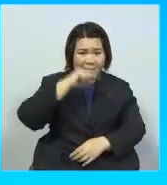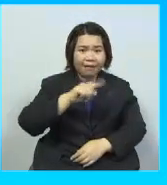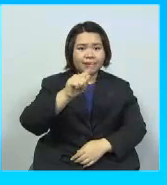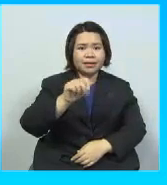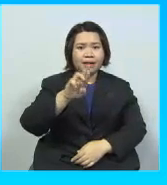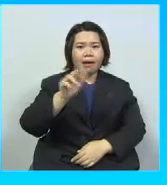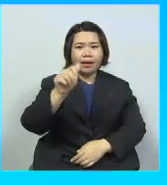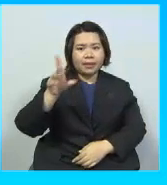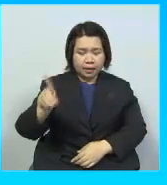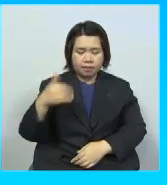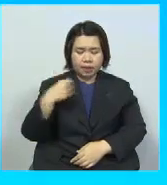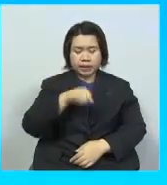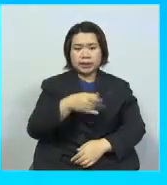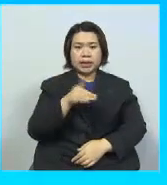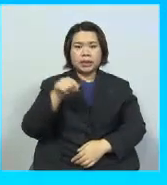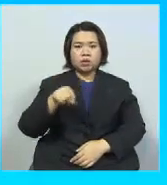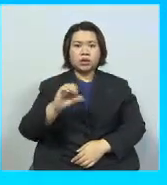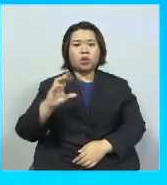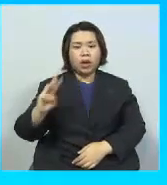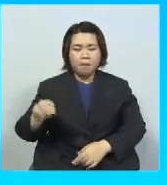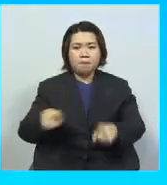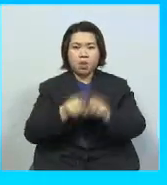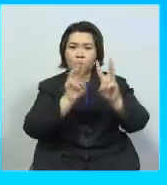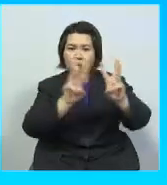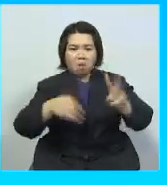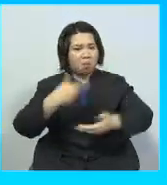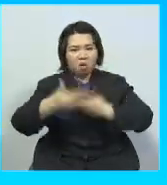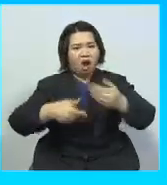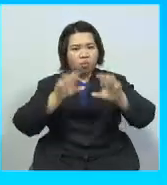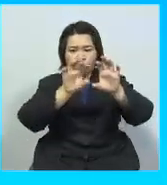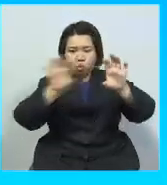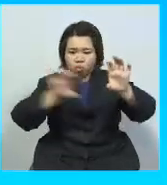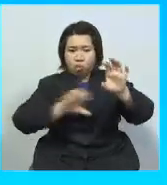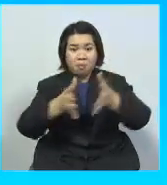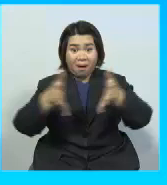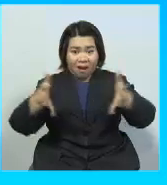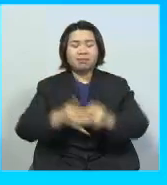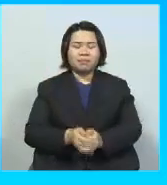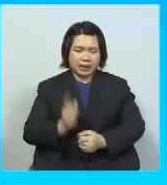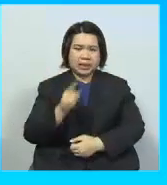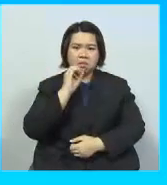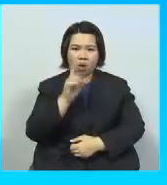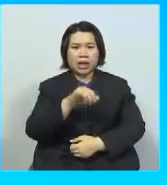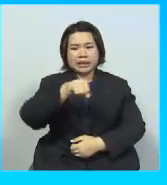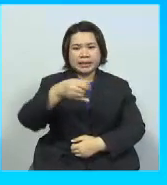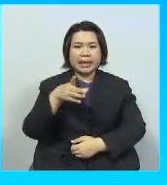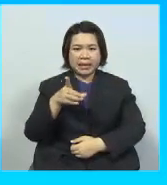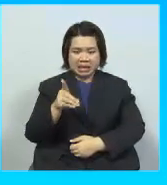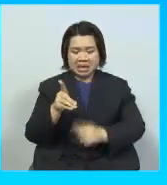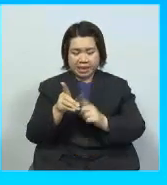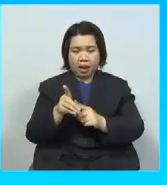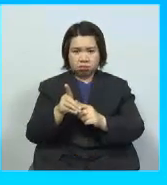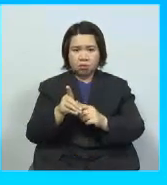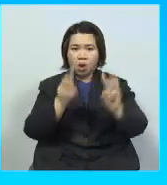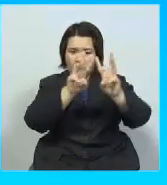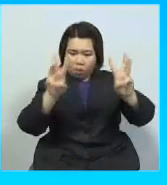าก JD.com ซึ่งเป็นเว็บไซต์ในรูปแบบค้าปลีกขนาดใหญ่อย่างที่เรียนไปตั้งแต่ตอนต้นนะคะเว็บนี้มีผู้ใช้งานกว่า300